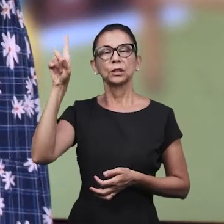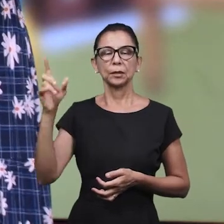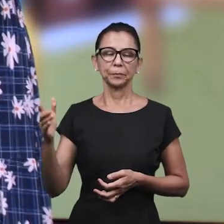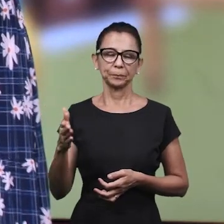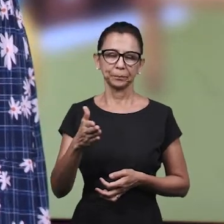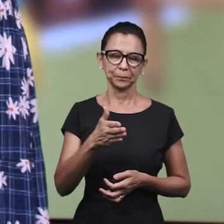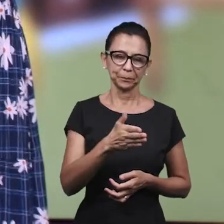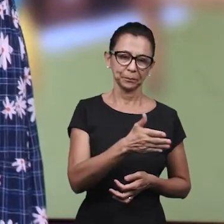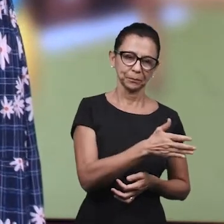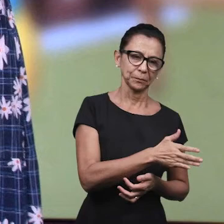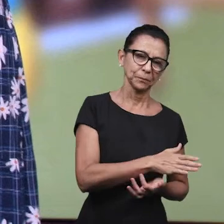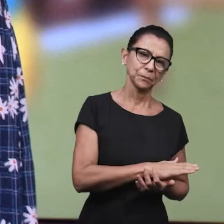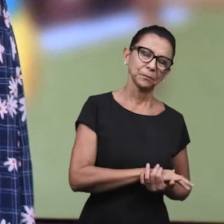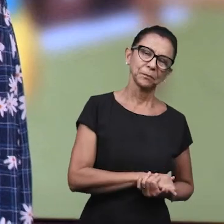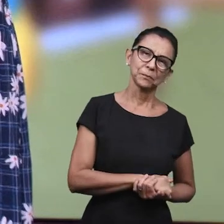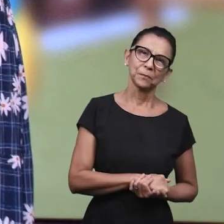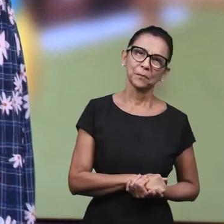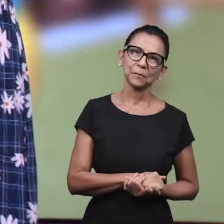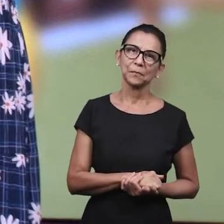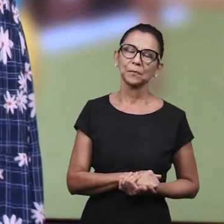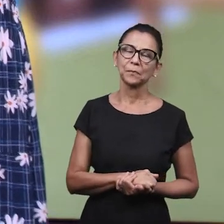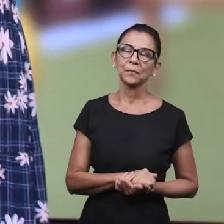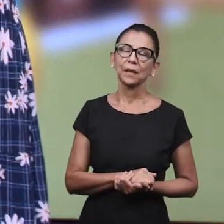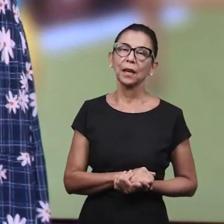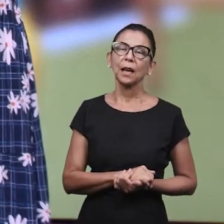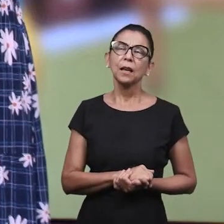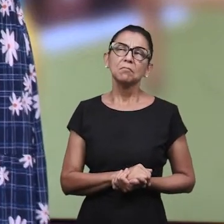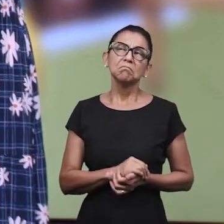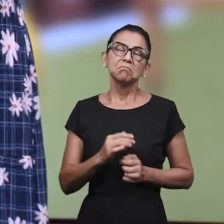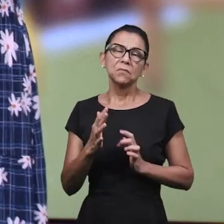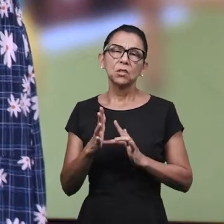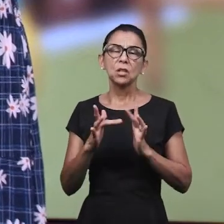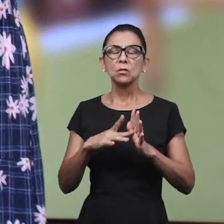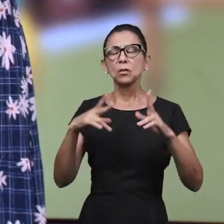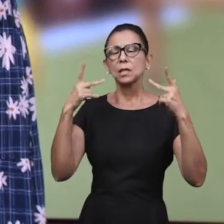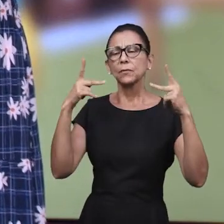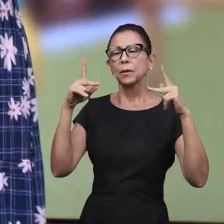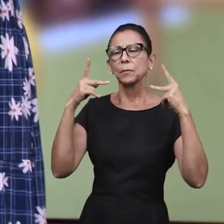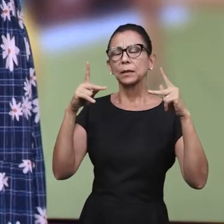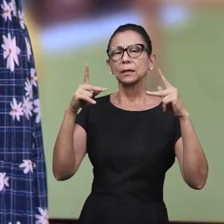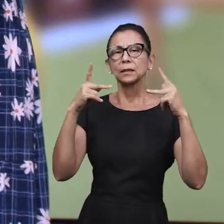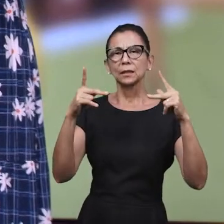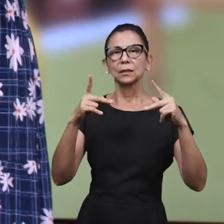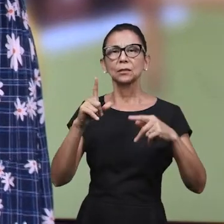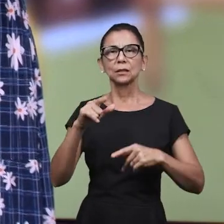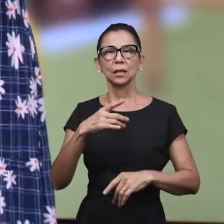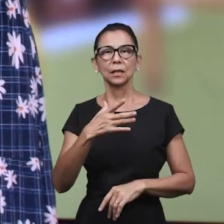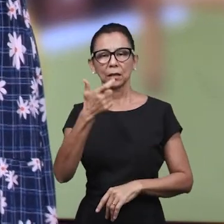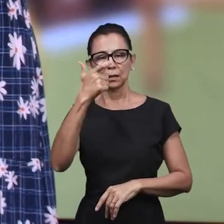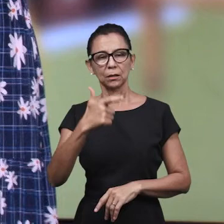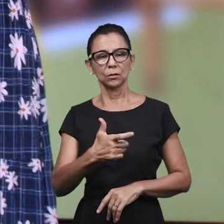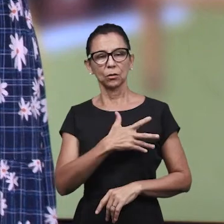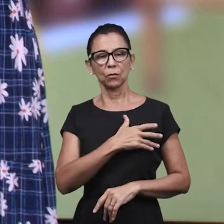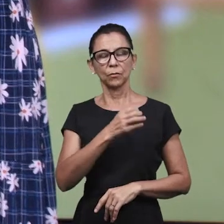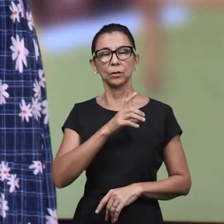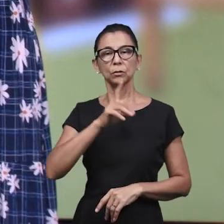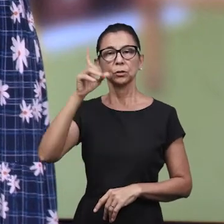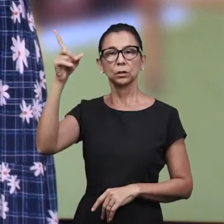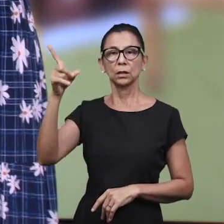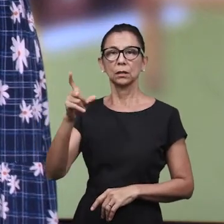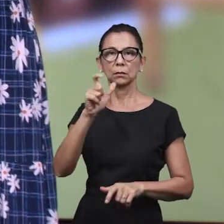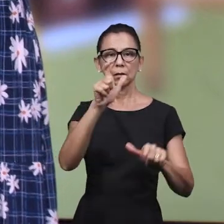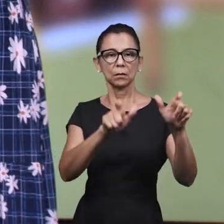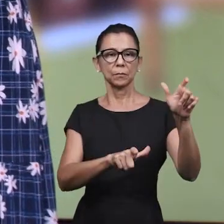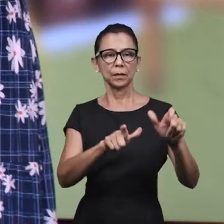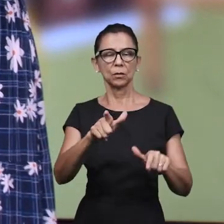Une fois, Jésus était au milieu d'une foule en prêchant qu'il était le Fils de Dieu. Quelques hommes qui étaient là avaient